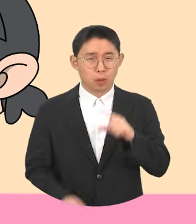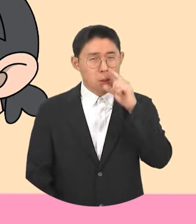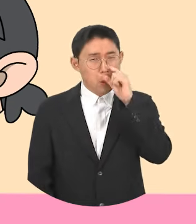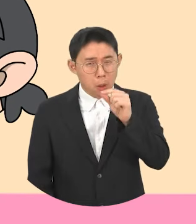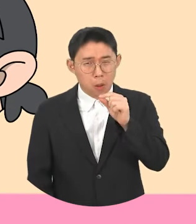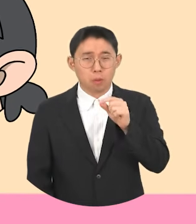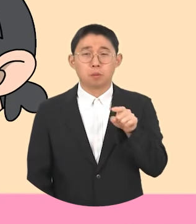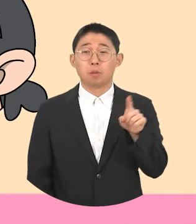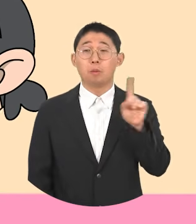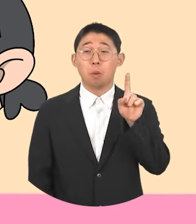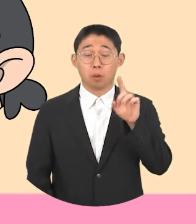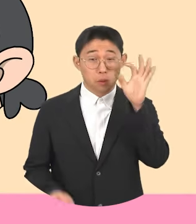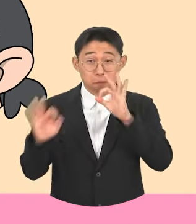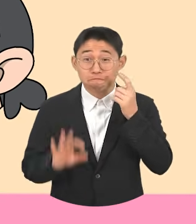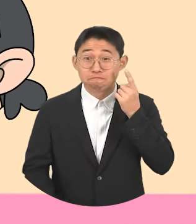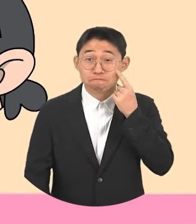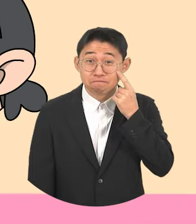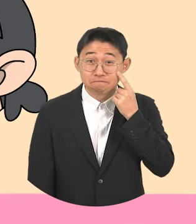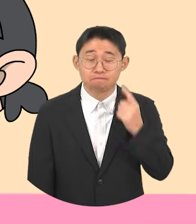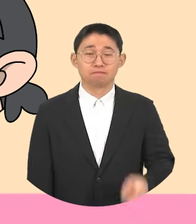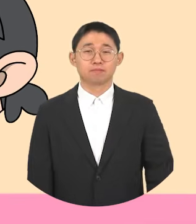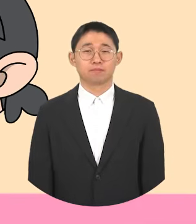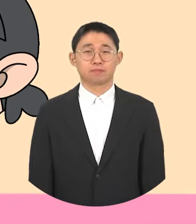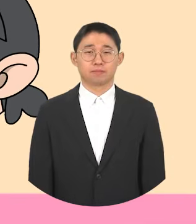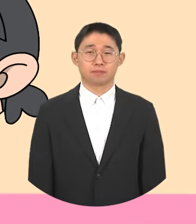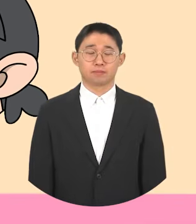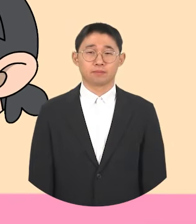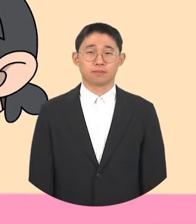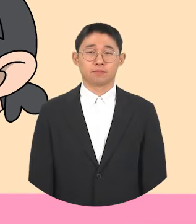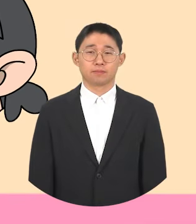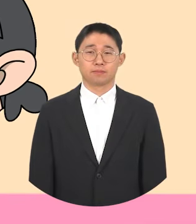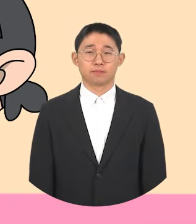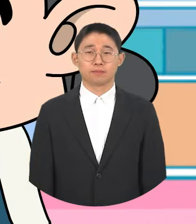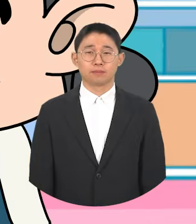중에 날카롭거나 뾰족한 것들이 더 있는지 찾아볼까요?